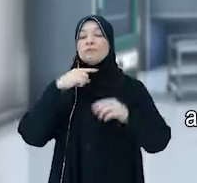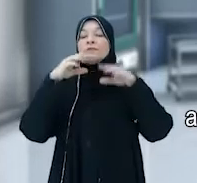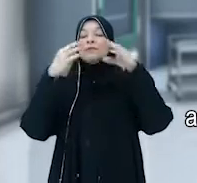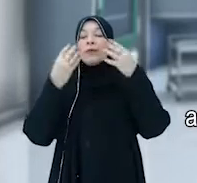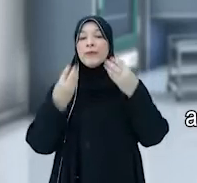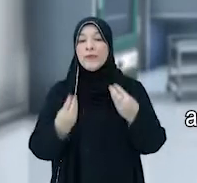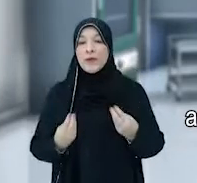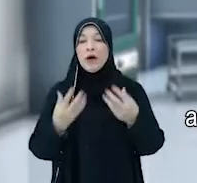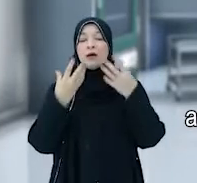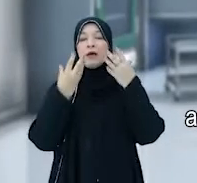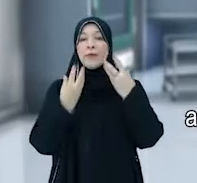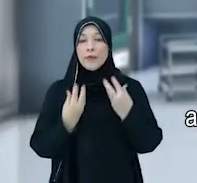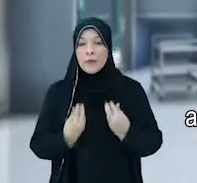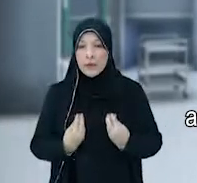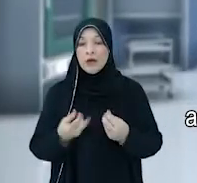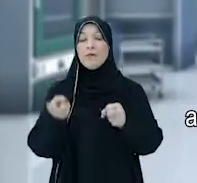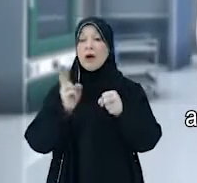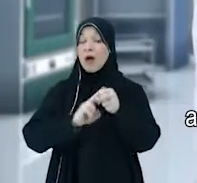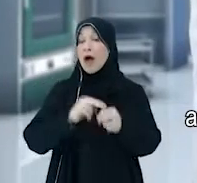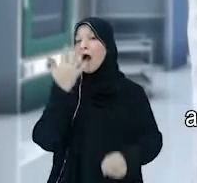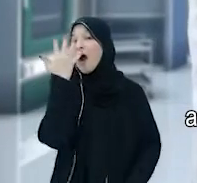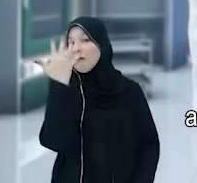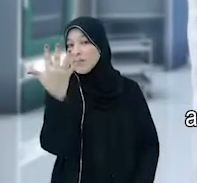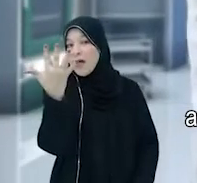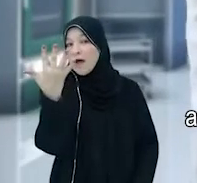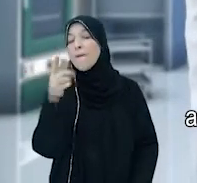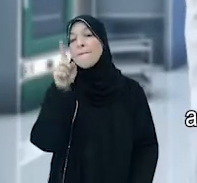من خلال فمك داخل الجهاز 5 مرات.